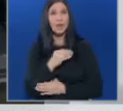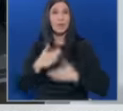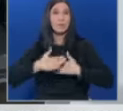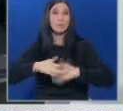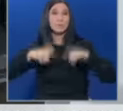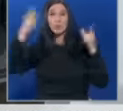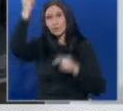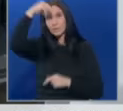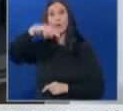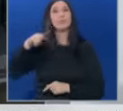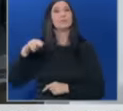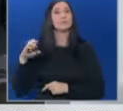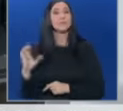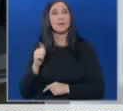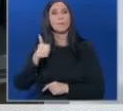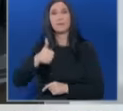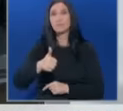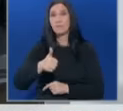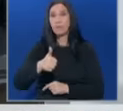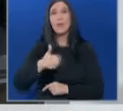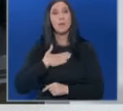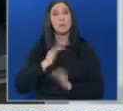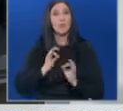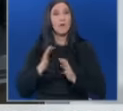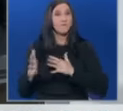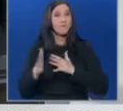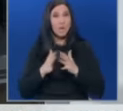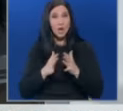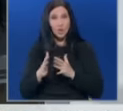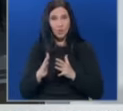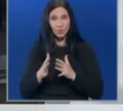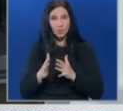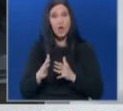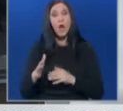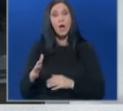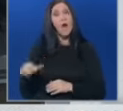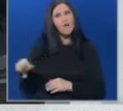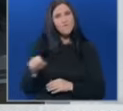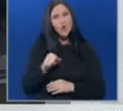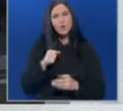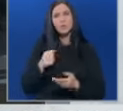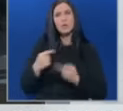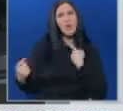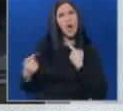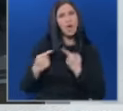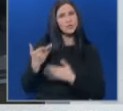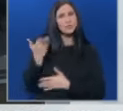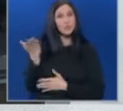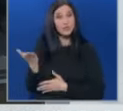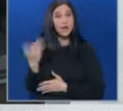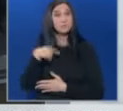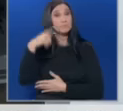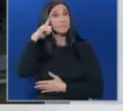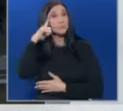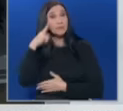ППДБ, ДПС, БСП, Има такъв народ. Водихме разговори с тях и